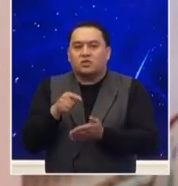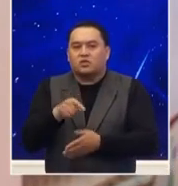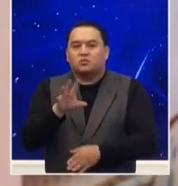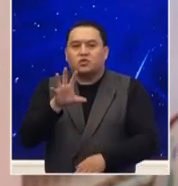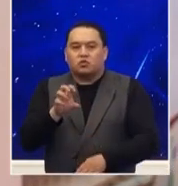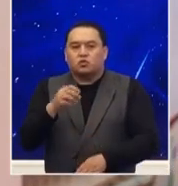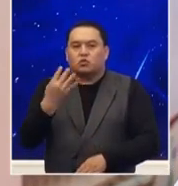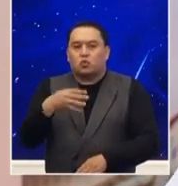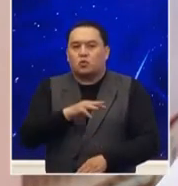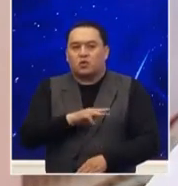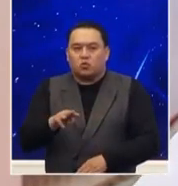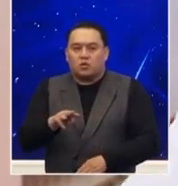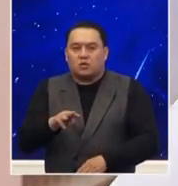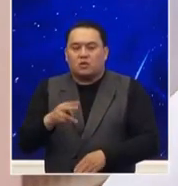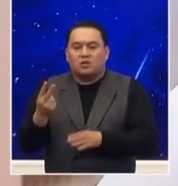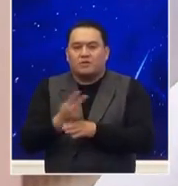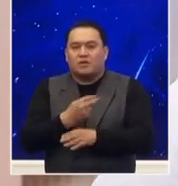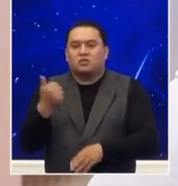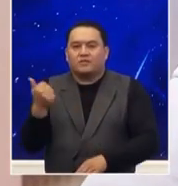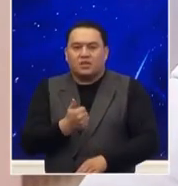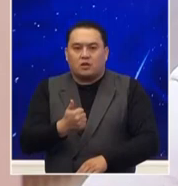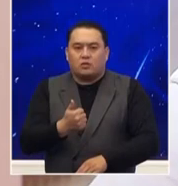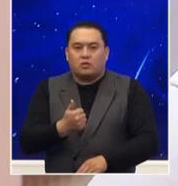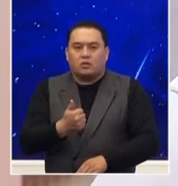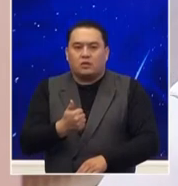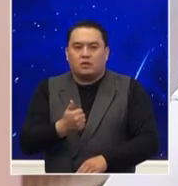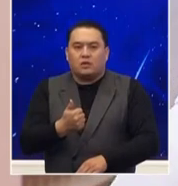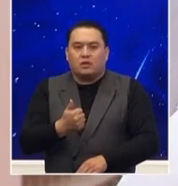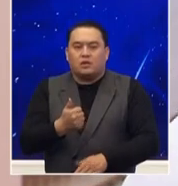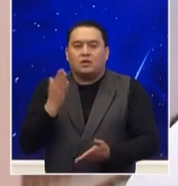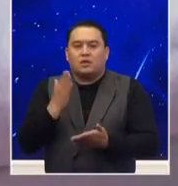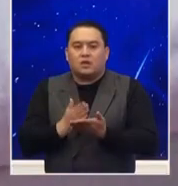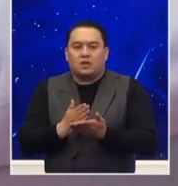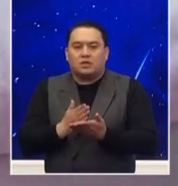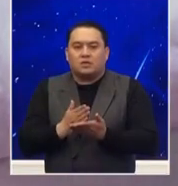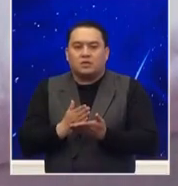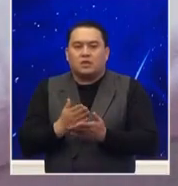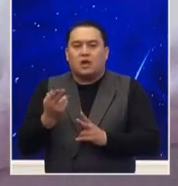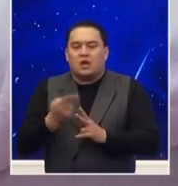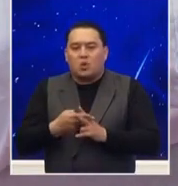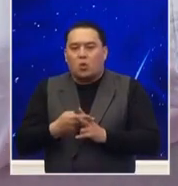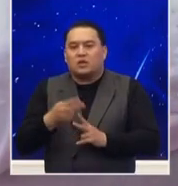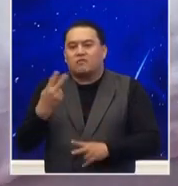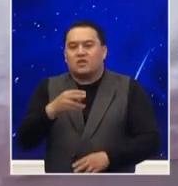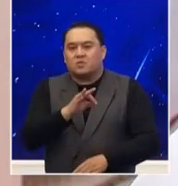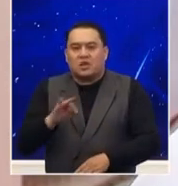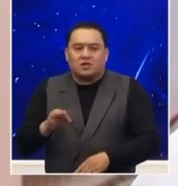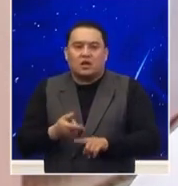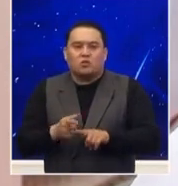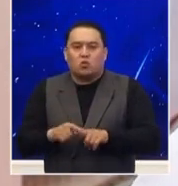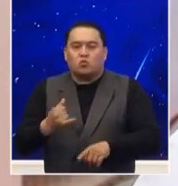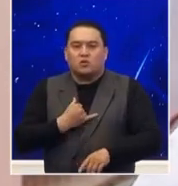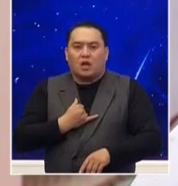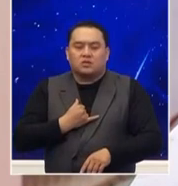1500 за 40 минут, 2 раза в неделю. Есть льготный момент, это 20% детей, которые нас